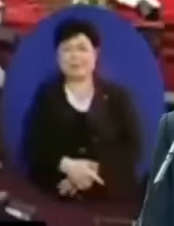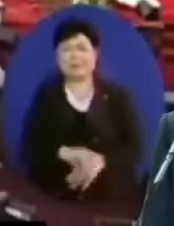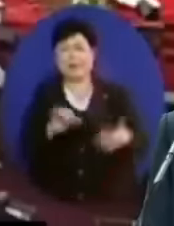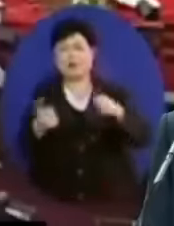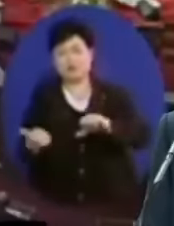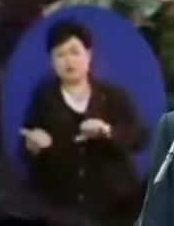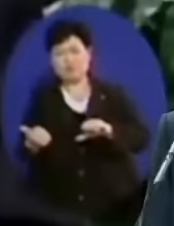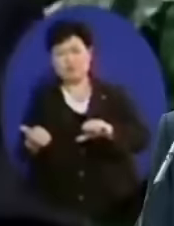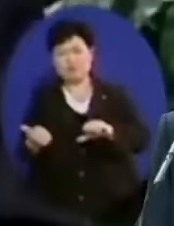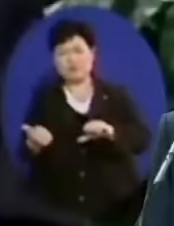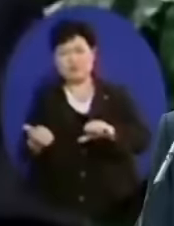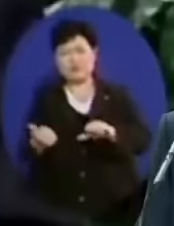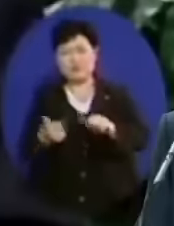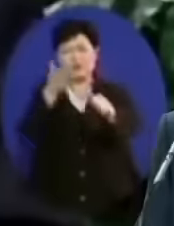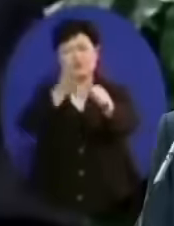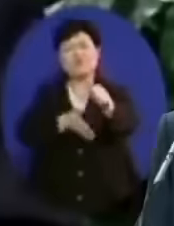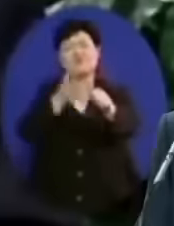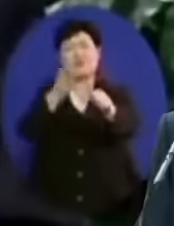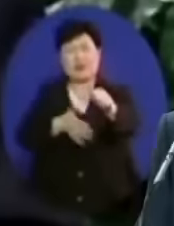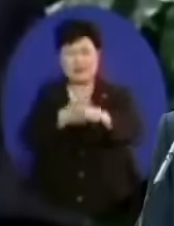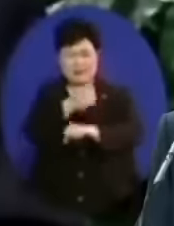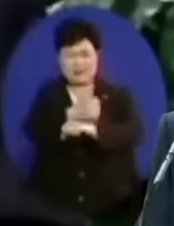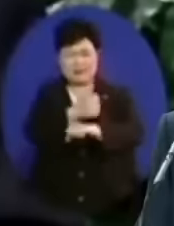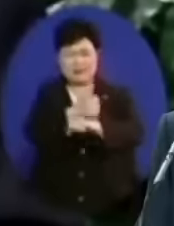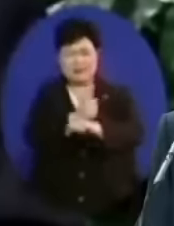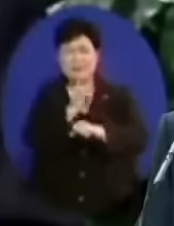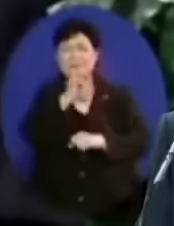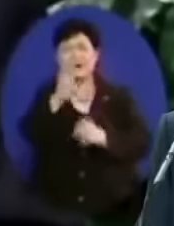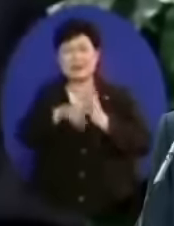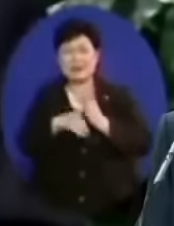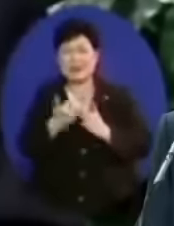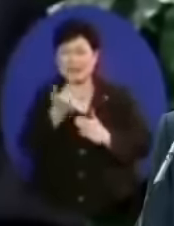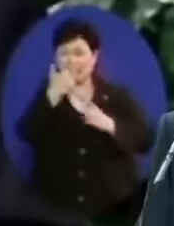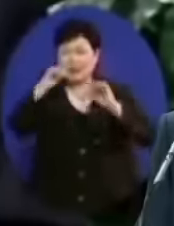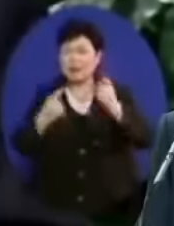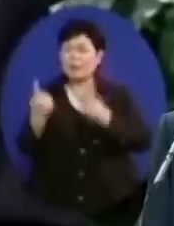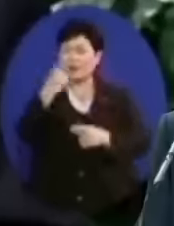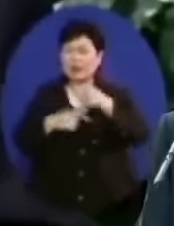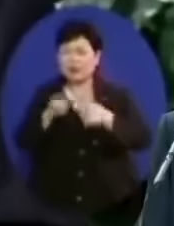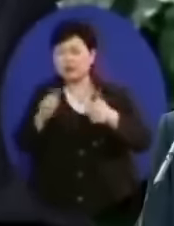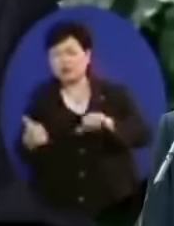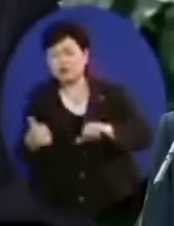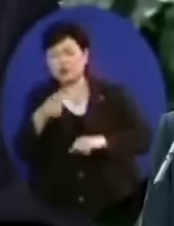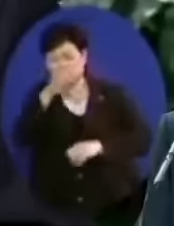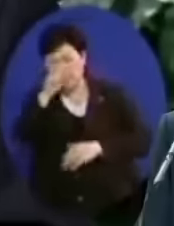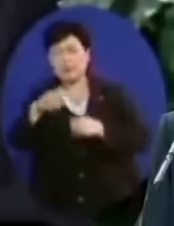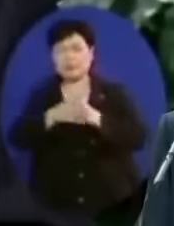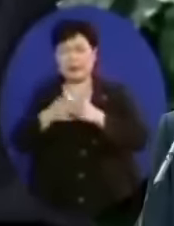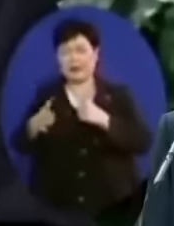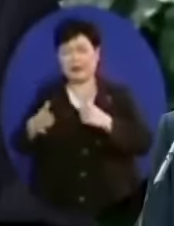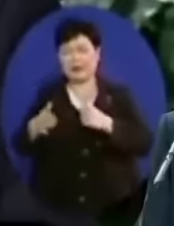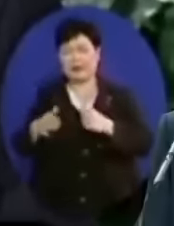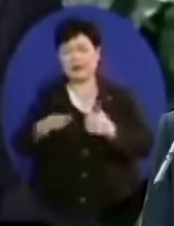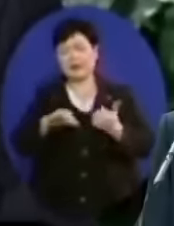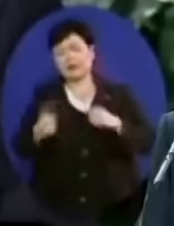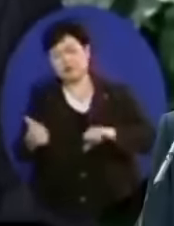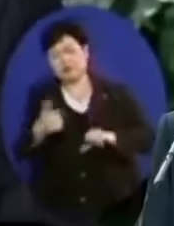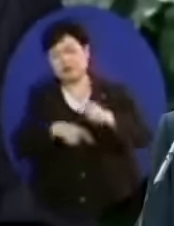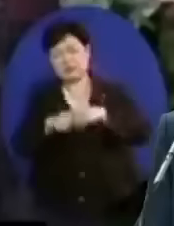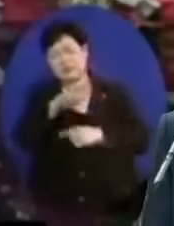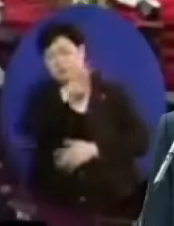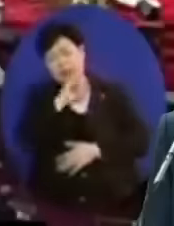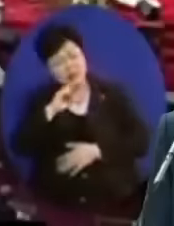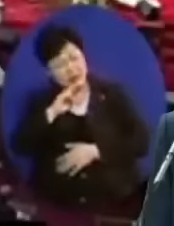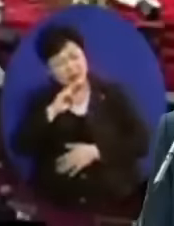죽기를 구하여 이르되 사는 것보다 죽는 것이 내게 나으니 죽는 것이 더 편안하다.